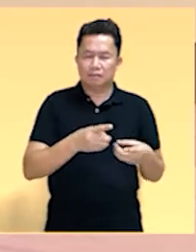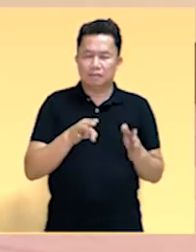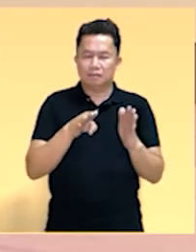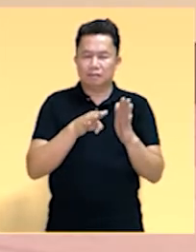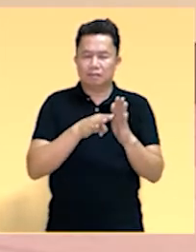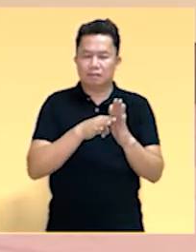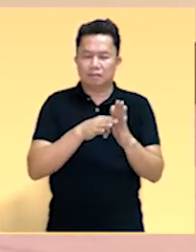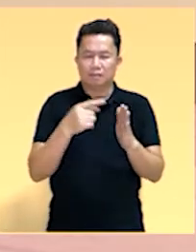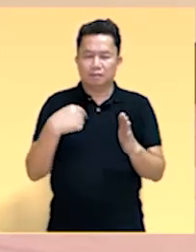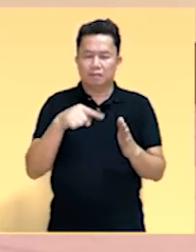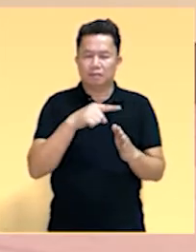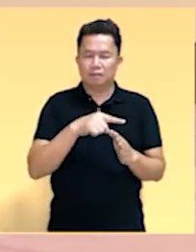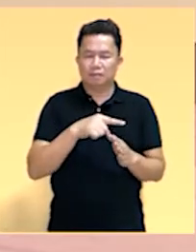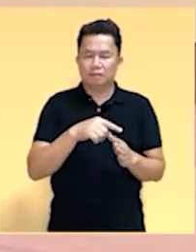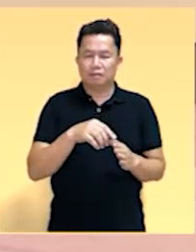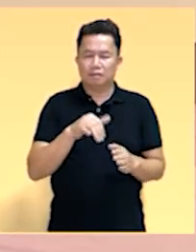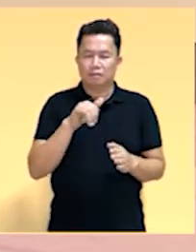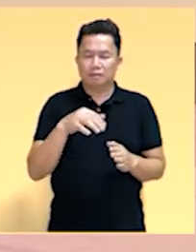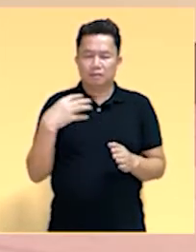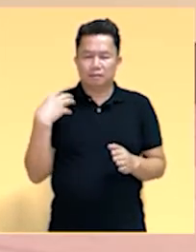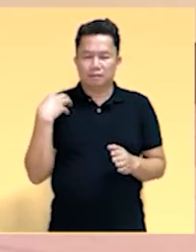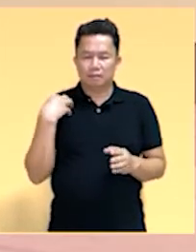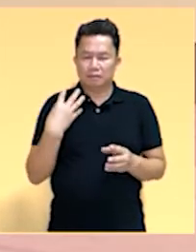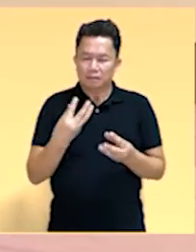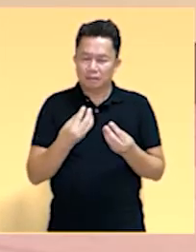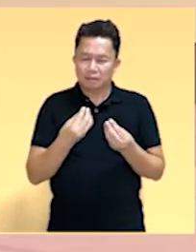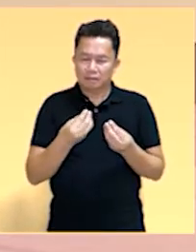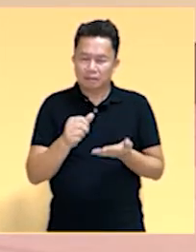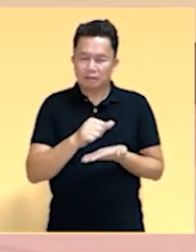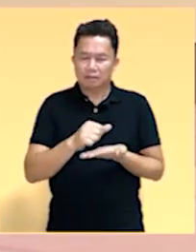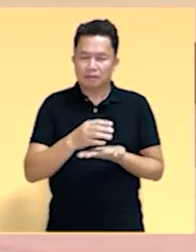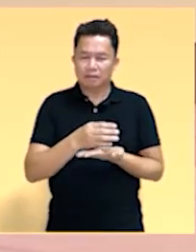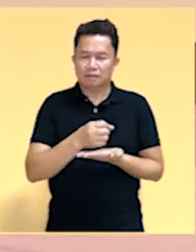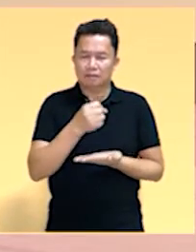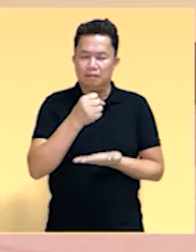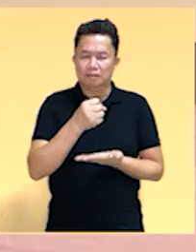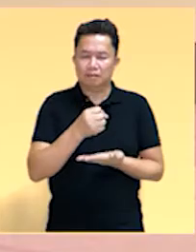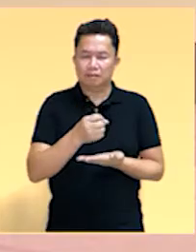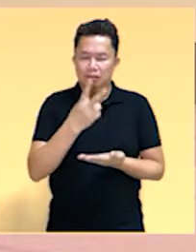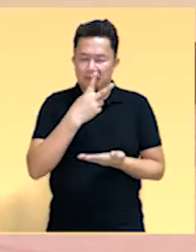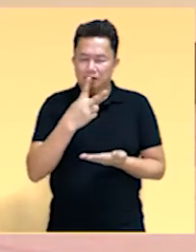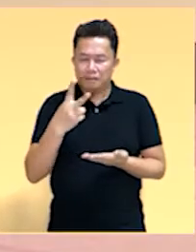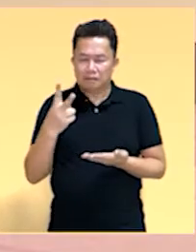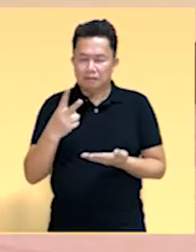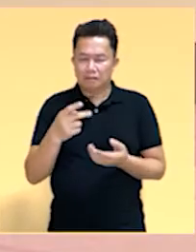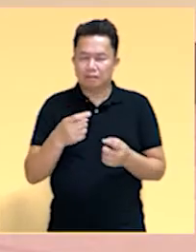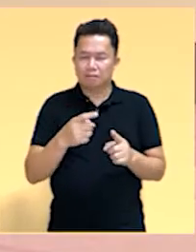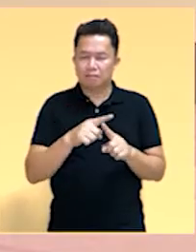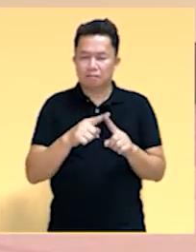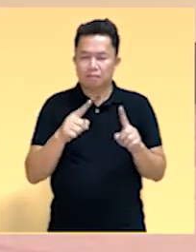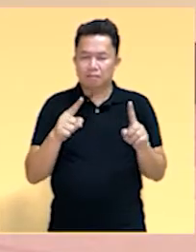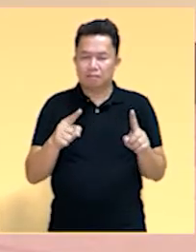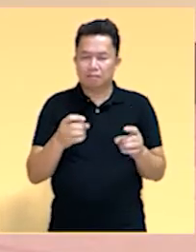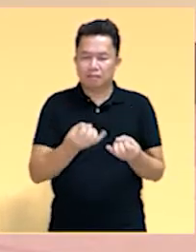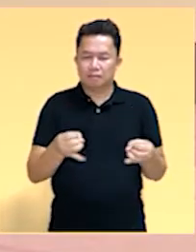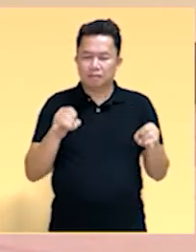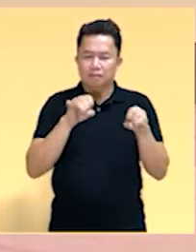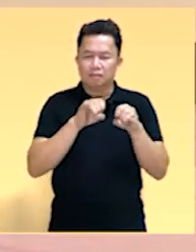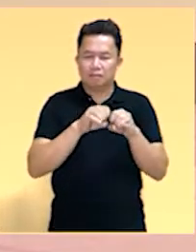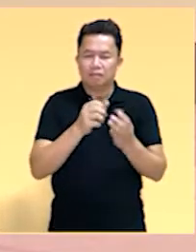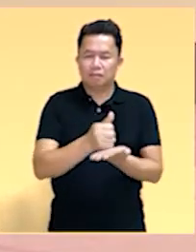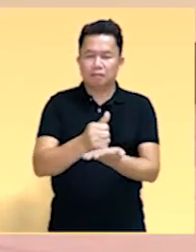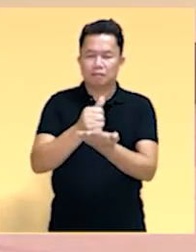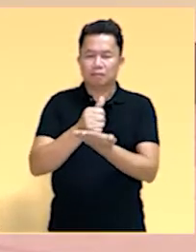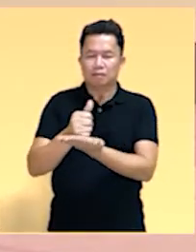ating barangay. Tama po kayo, Kapitana. Maliit na bagay lang po ang alcohol kung titingnan natin. Ngunit ang mahalaga po